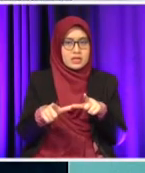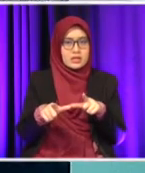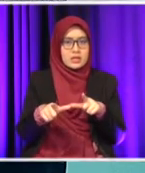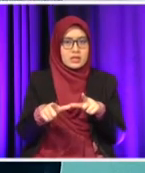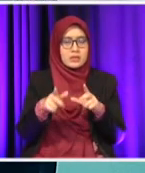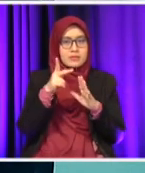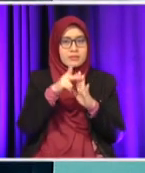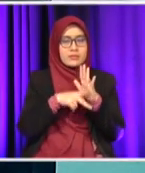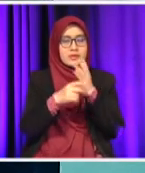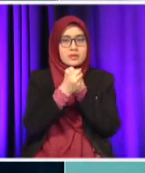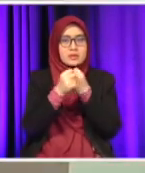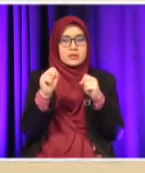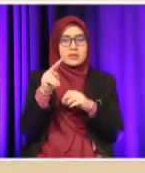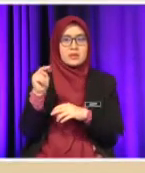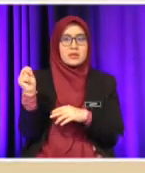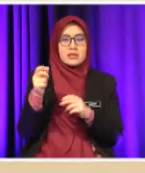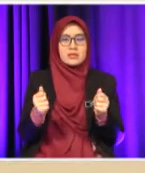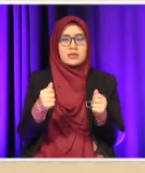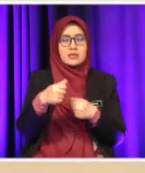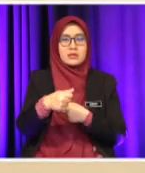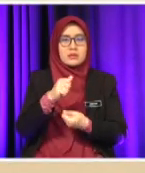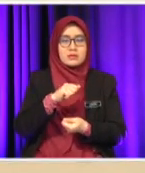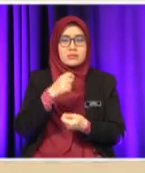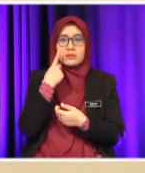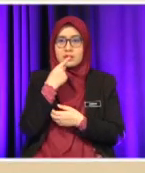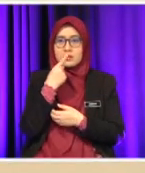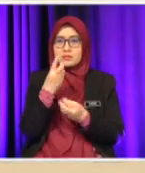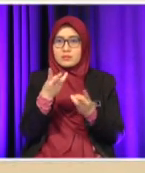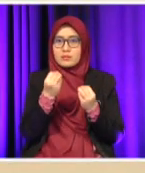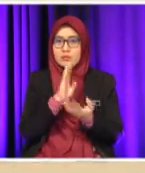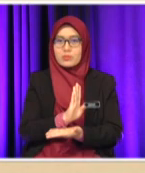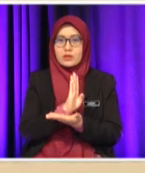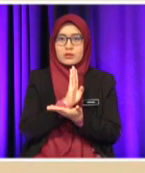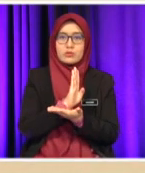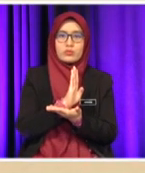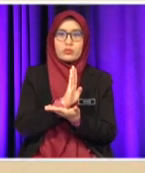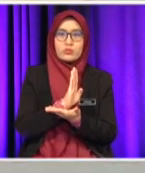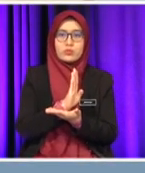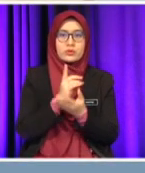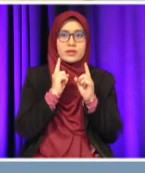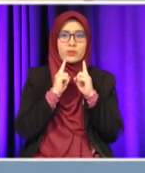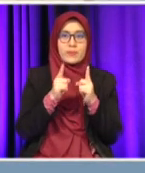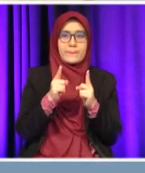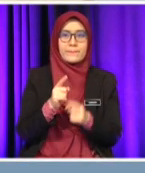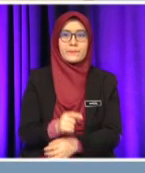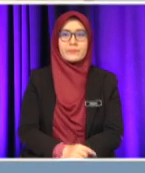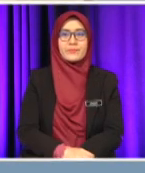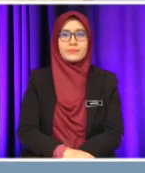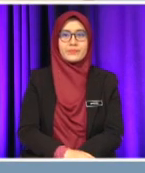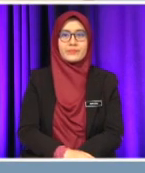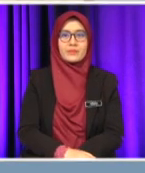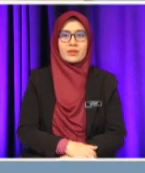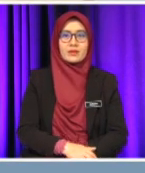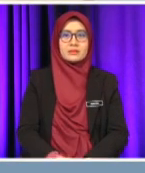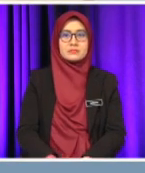penyediaan akuarium ya Siapa yang beli ini bantu jawab Oke oke